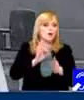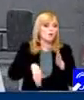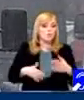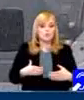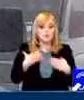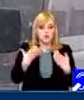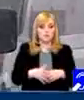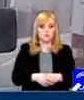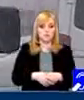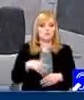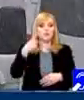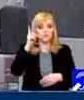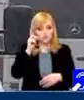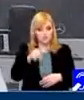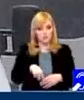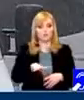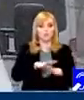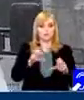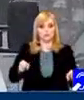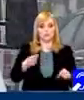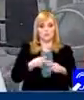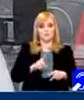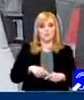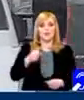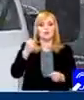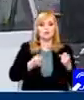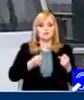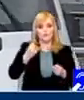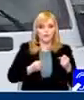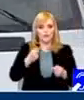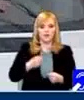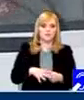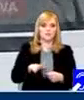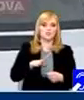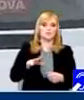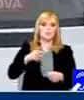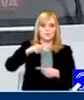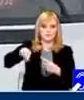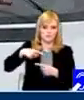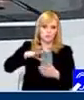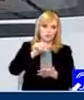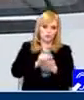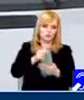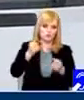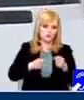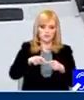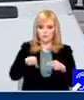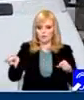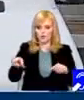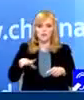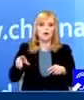stare deplorabilă. O recunosc și autoritățile. Șoferii, conducătorii auto și agenții economici în perioada asta și